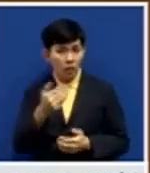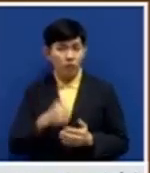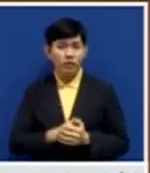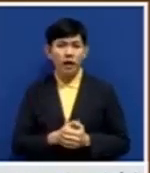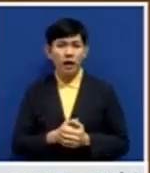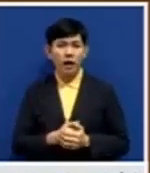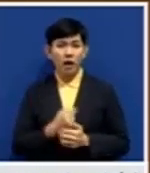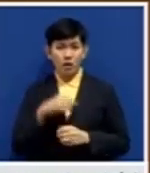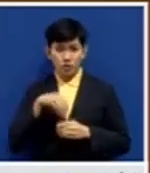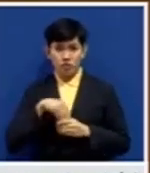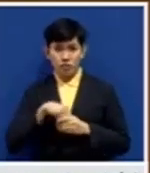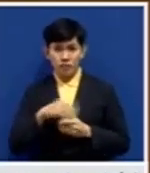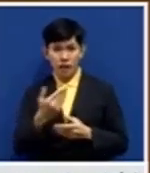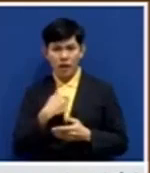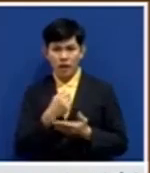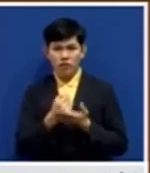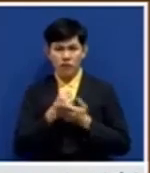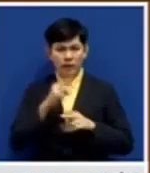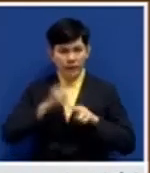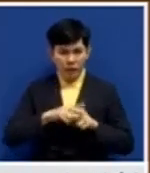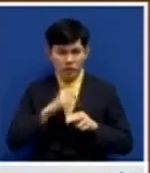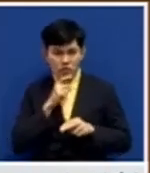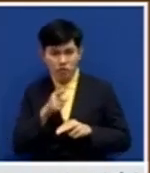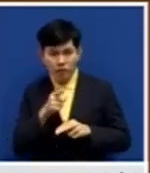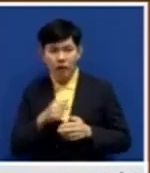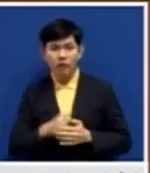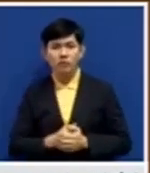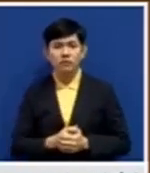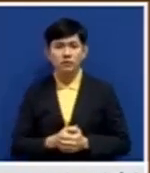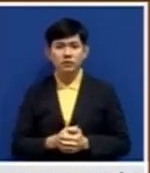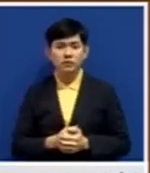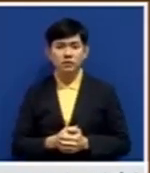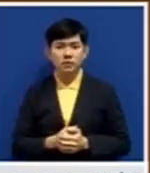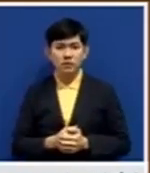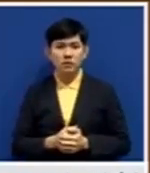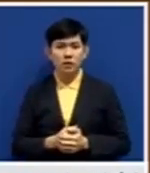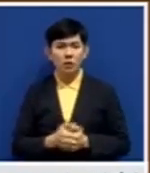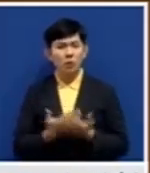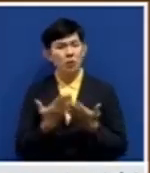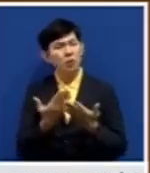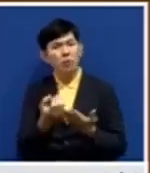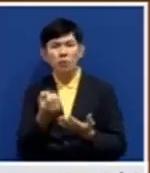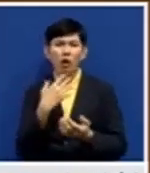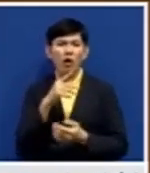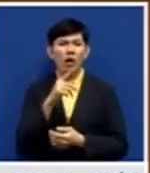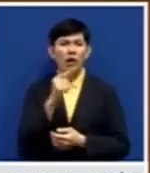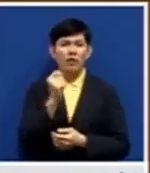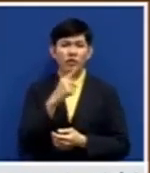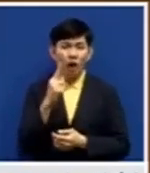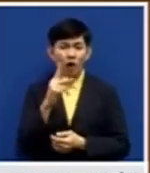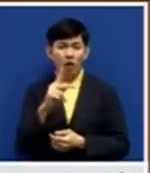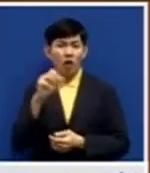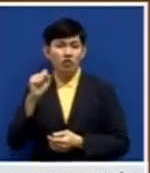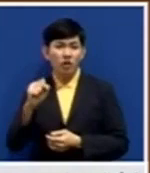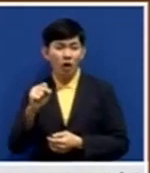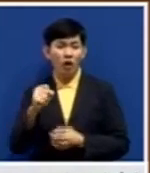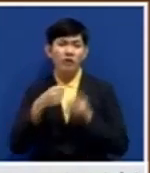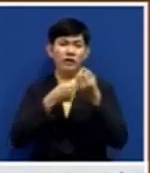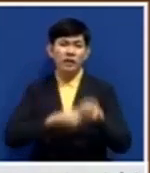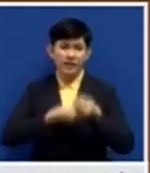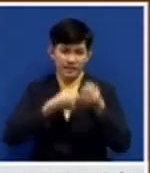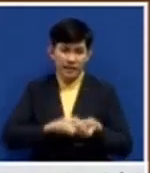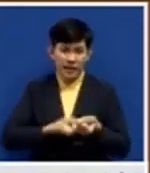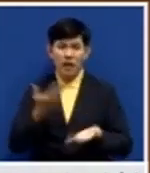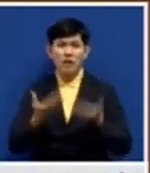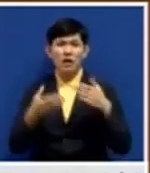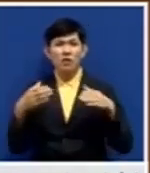ยอยู่ยังอยู่ไหมเด็กก็มันช่วยที่นั่งอยู่หรือเปล่าสารพัดไม่ว่าทกศไม่ว่าเกษตรได้ทุก